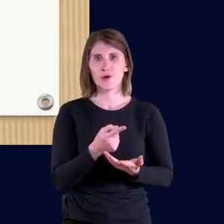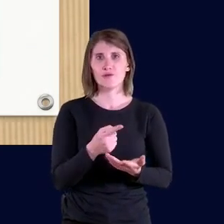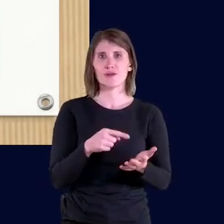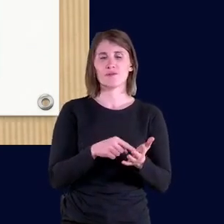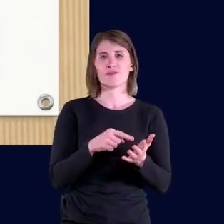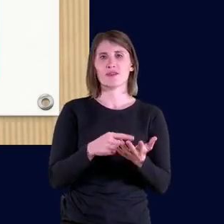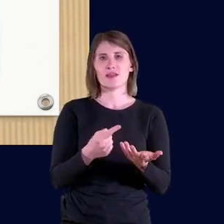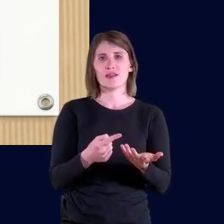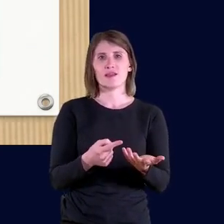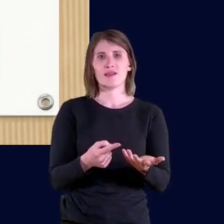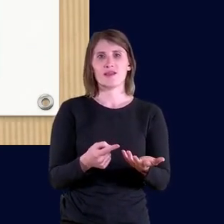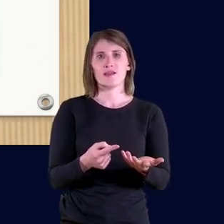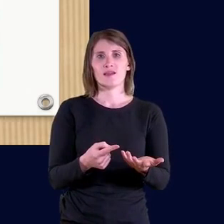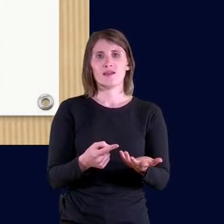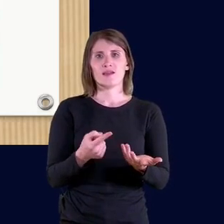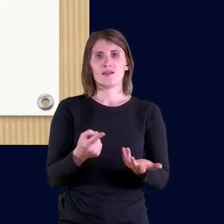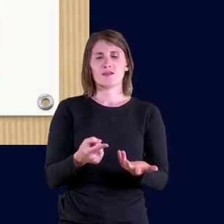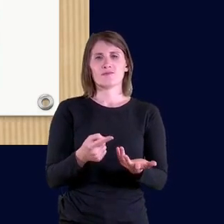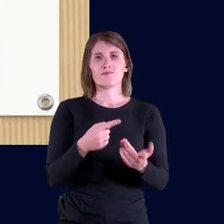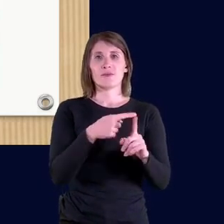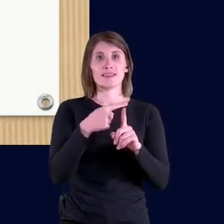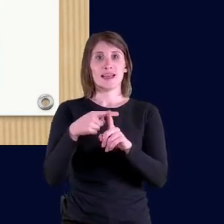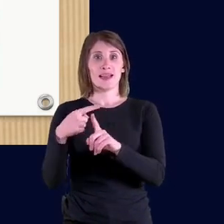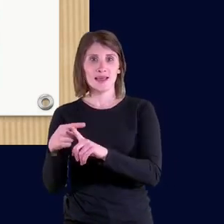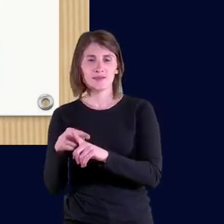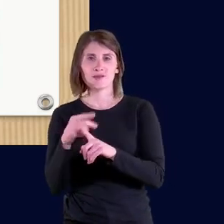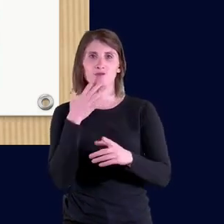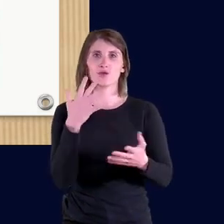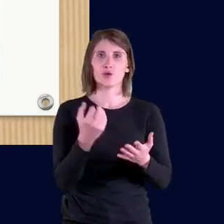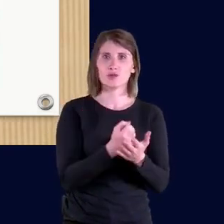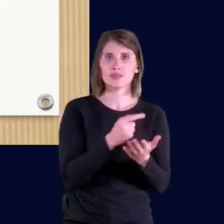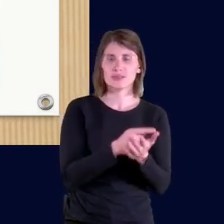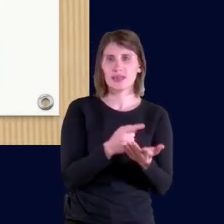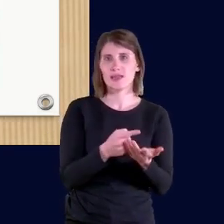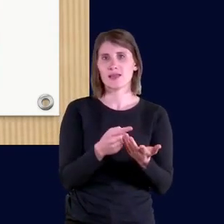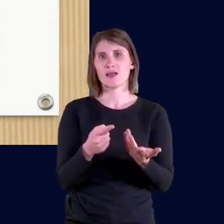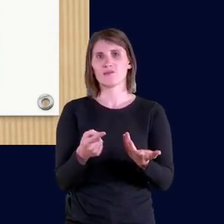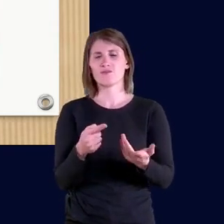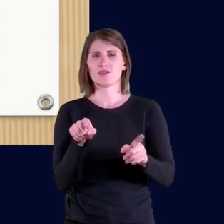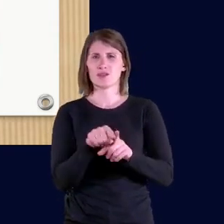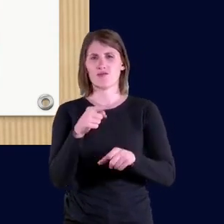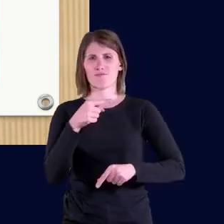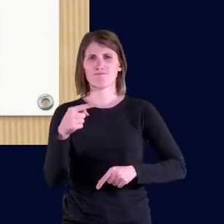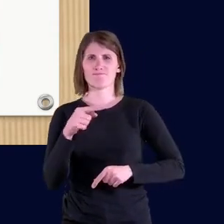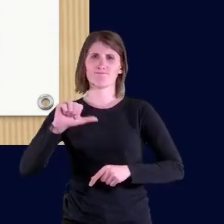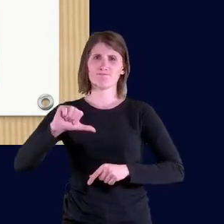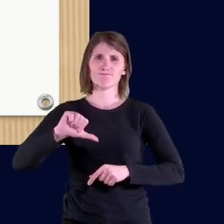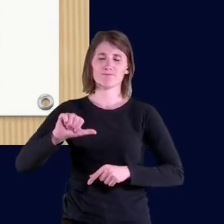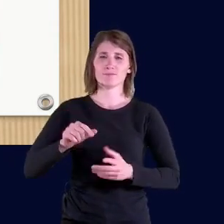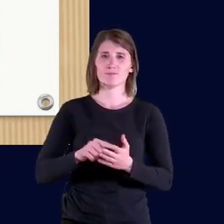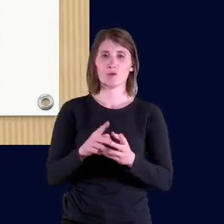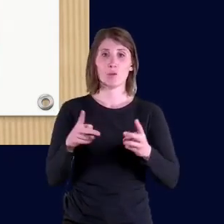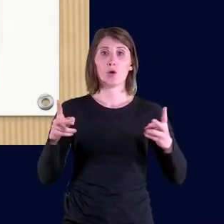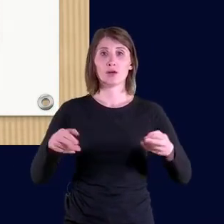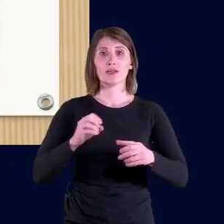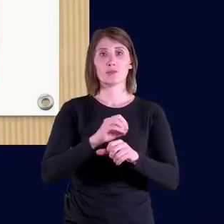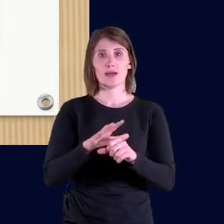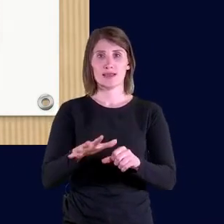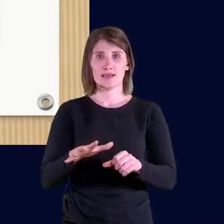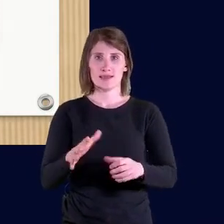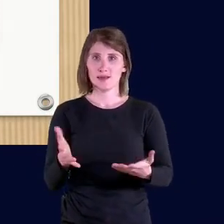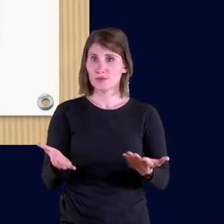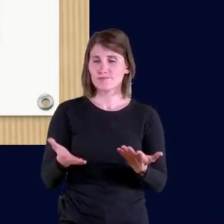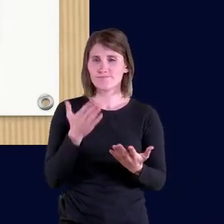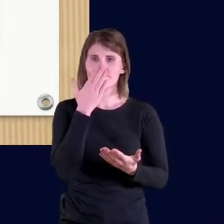wady wykorzystać Jakie były wady zalety korzystania ze zbiorów okresie pandemii mogliśmy mogliśmy